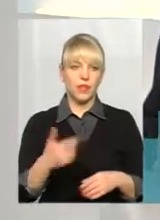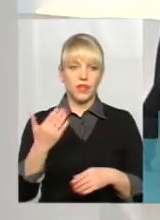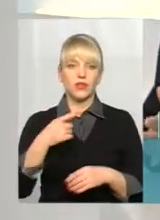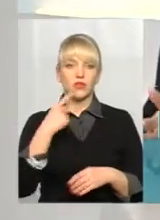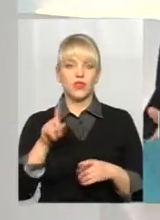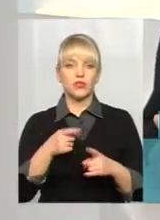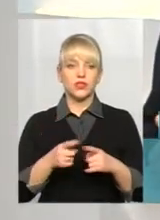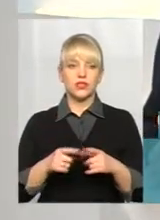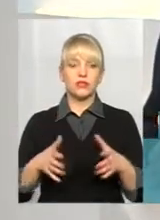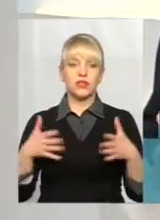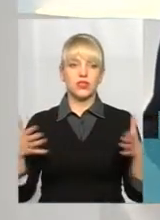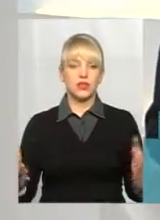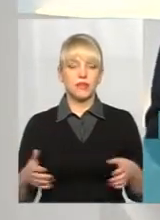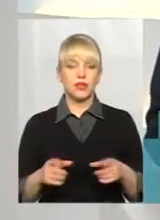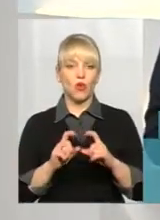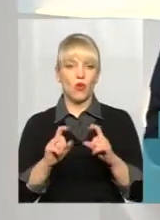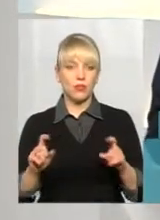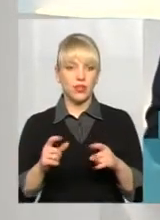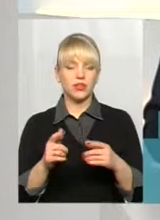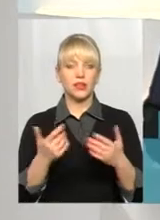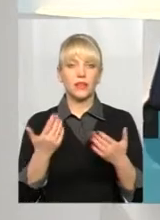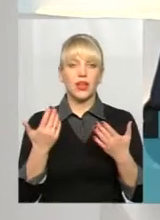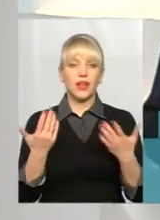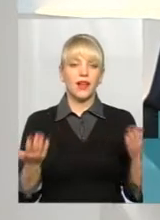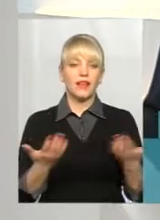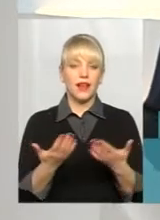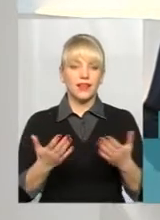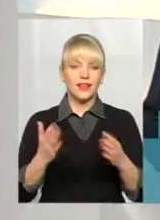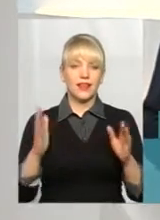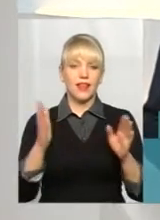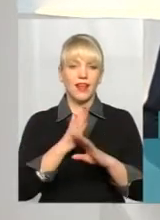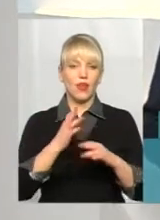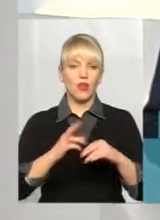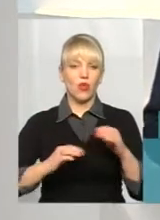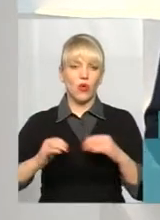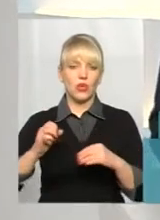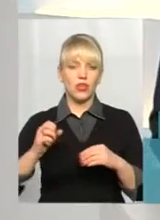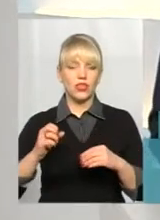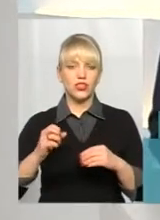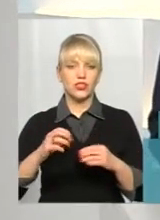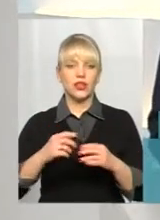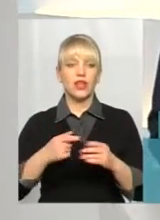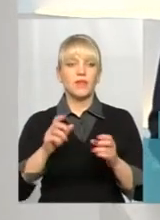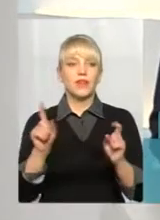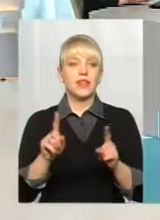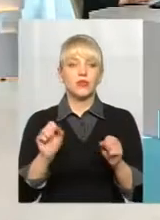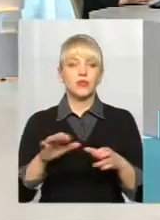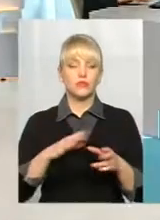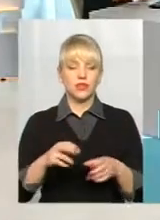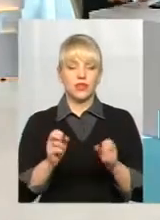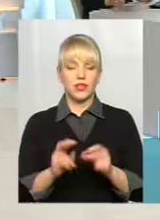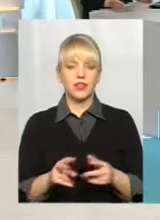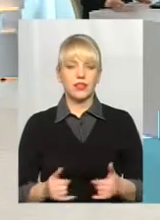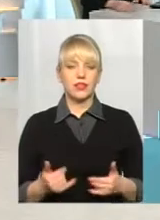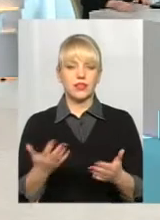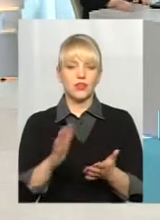такий масштабний і великий об'єкт. Все ж, які ж екологічні ризики можуть бути, крім там забруднення повітря,